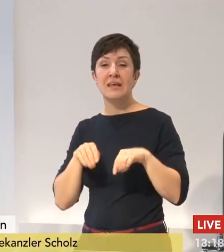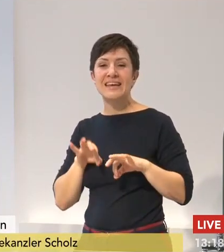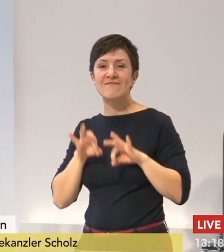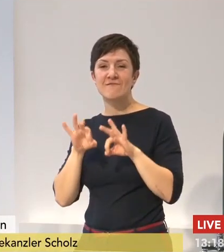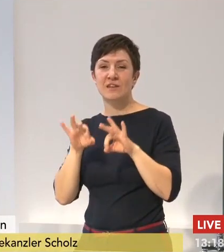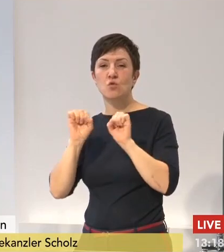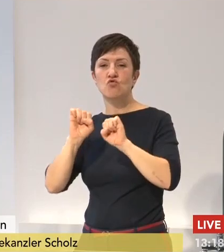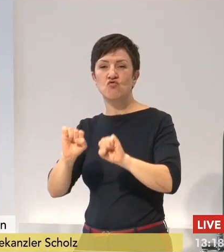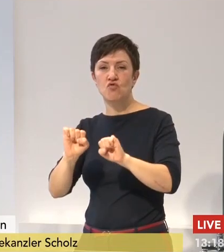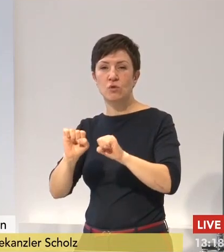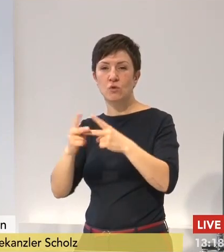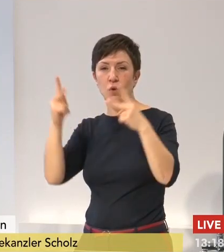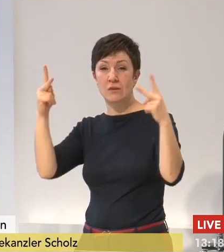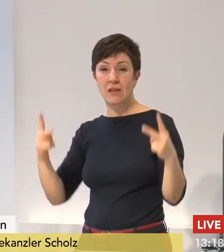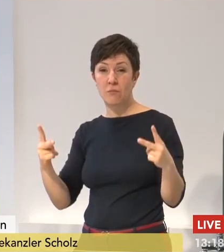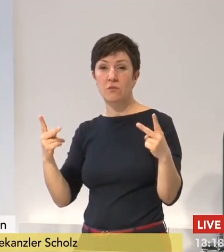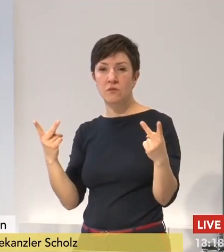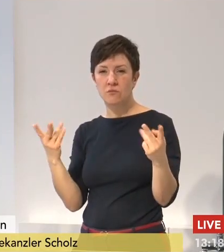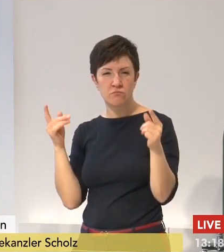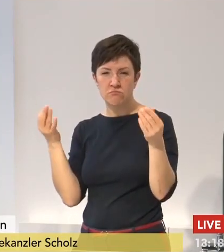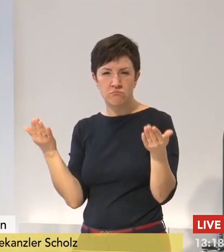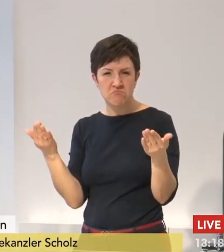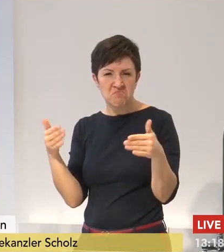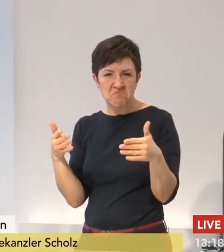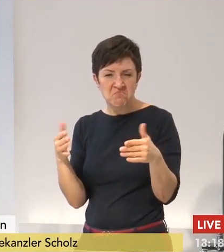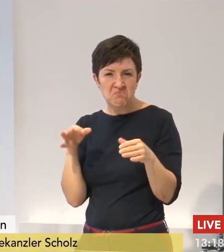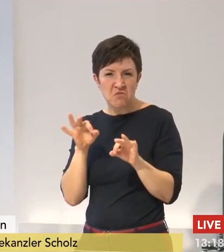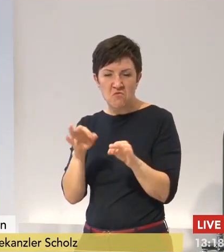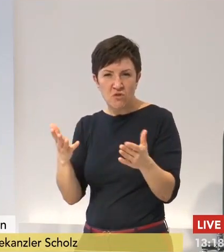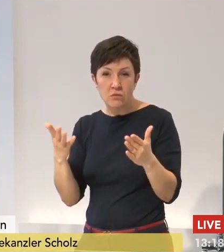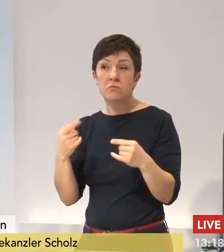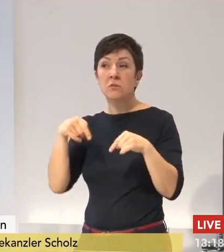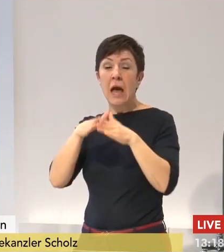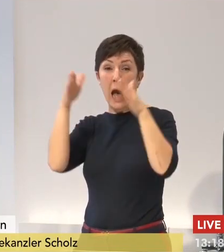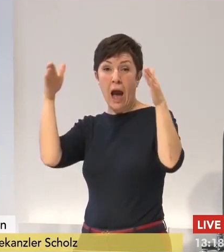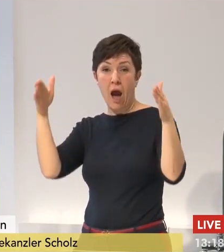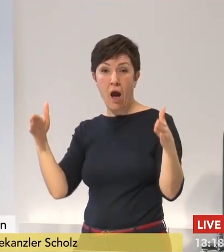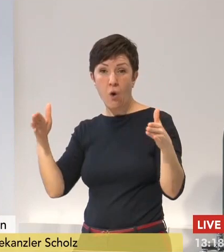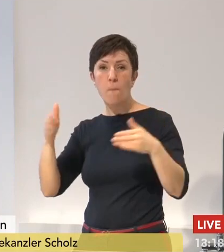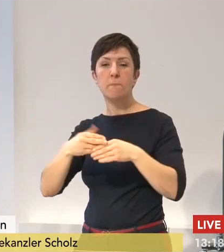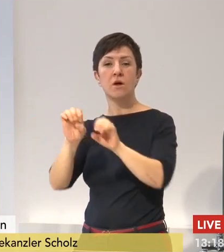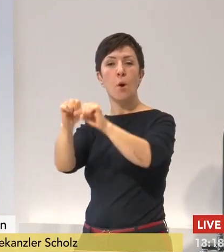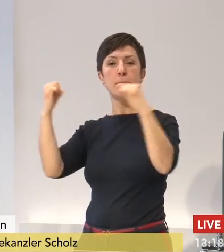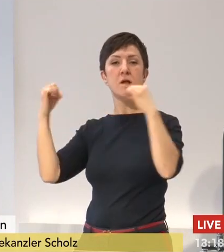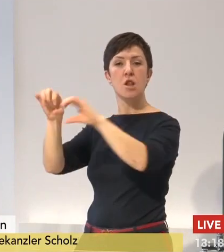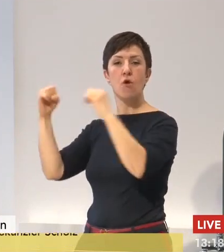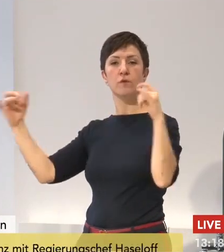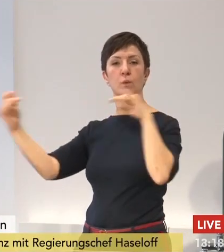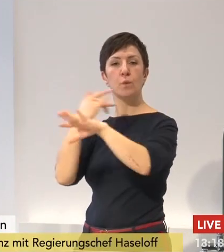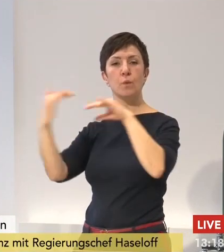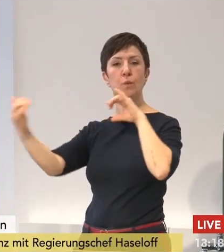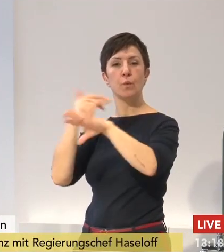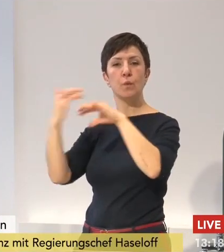Gebäudeinnenräumen. Das ist im Vergleich zu den Hygieneanforderungen aus dem letzten Frühjahr das wesentliche neue zusätzliche Kriterium.